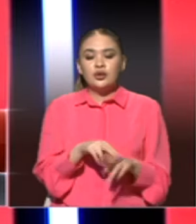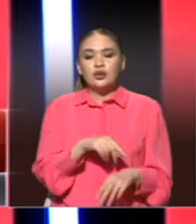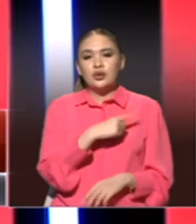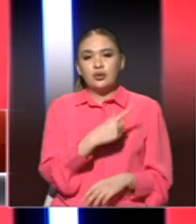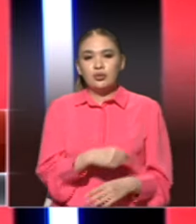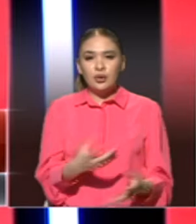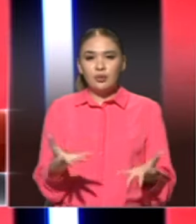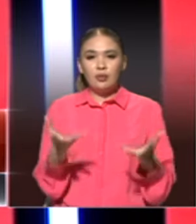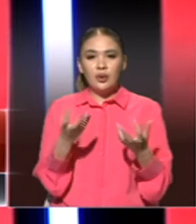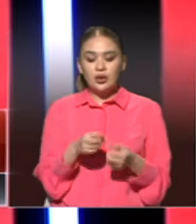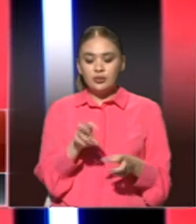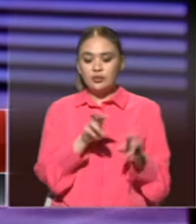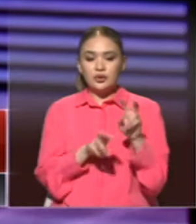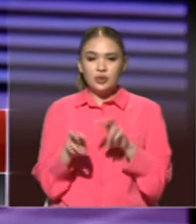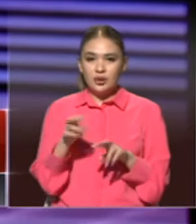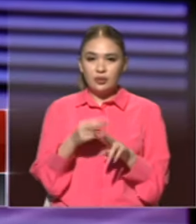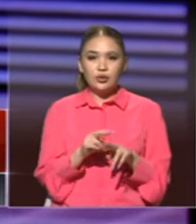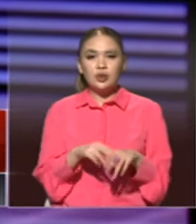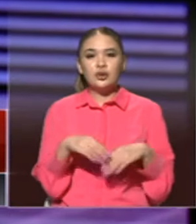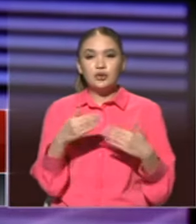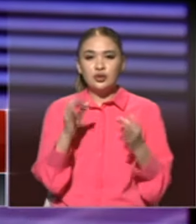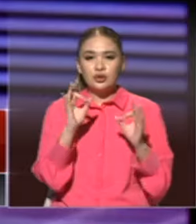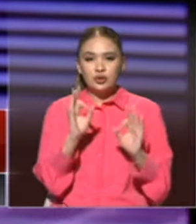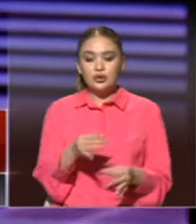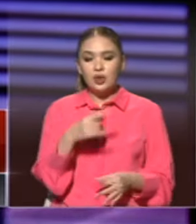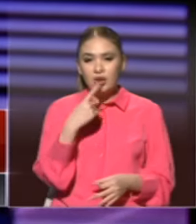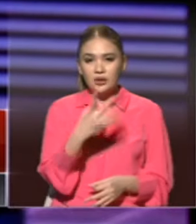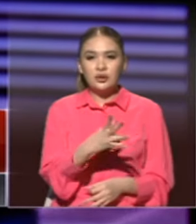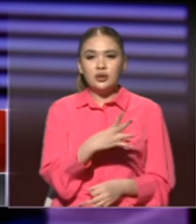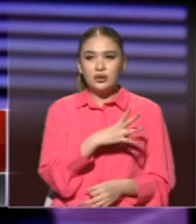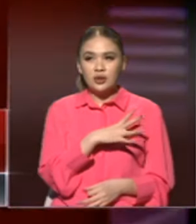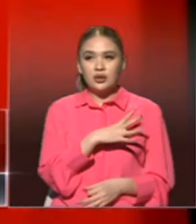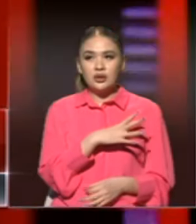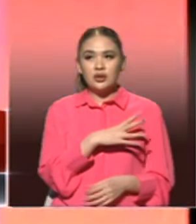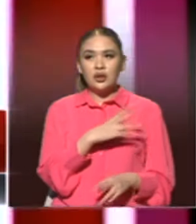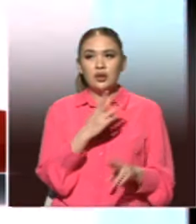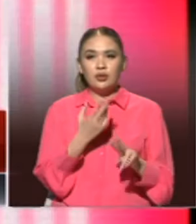орын тауып бер дейміз. Жаңа сіз дұрыс айттыңыз, бір ой жақсы ойды. Мынау